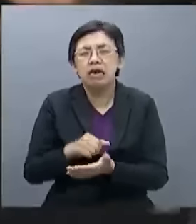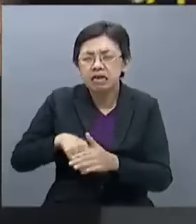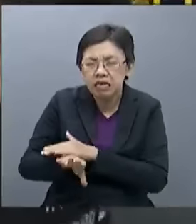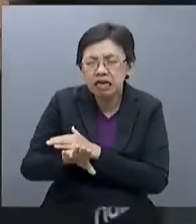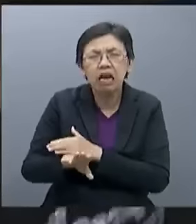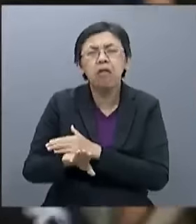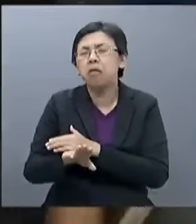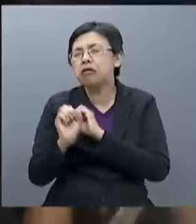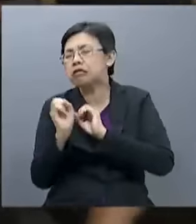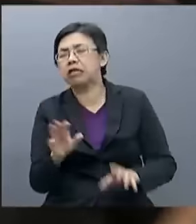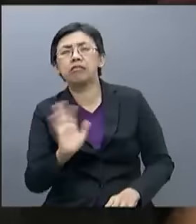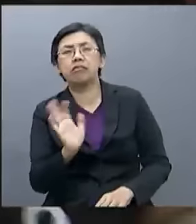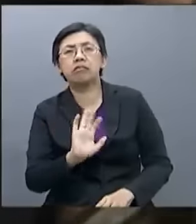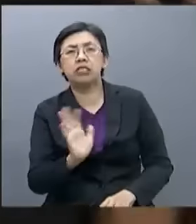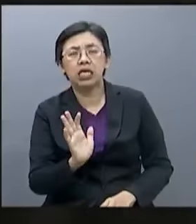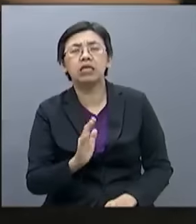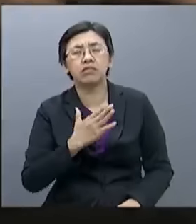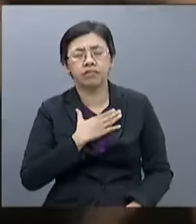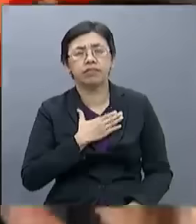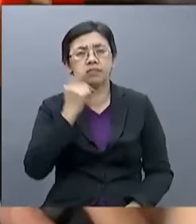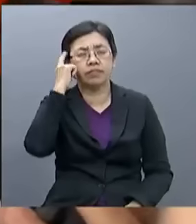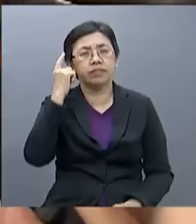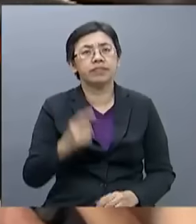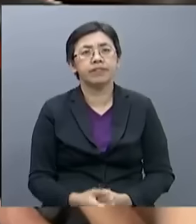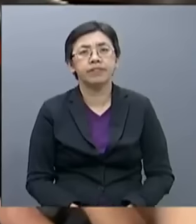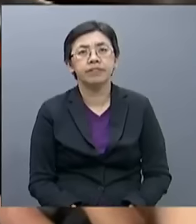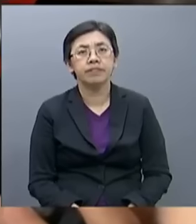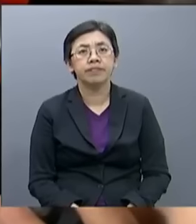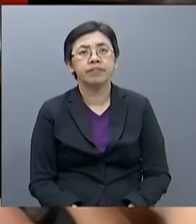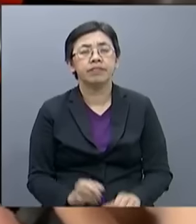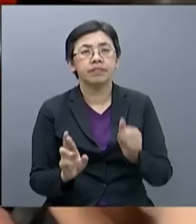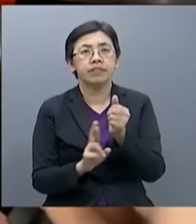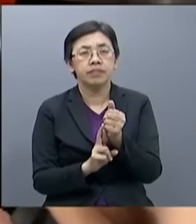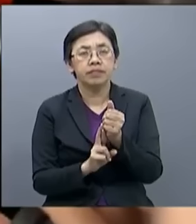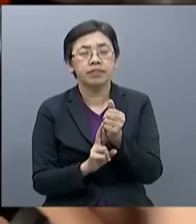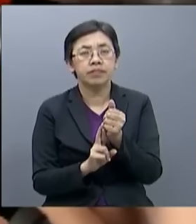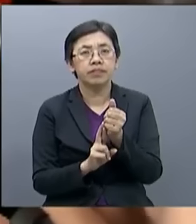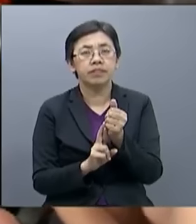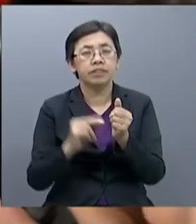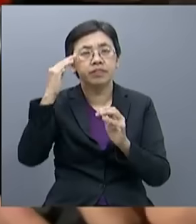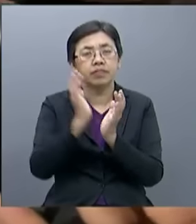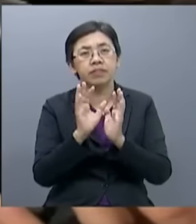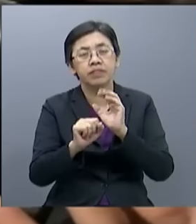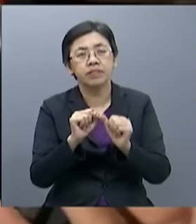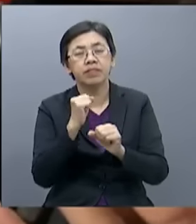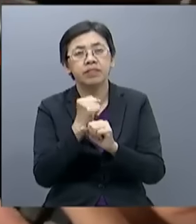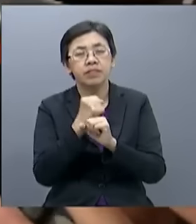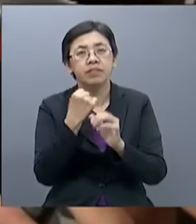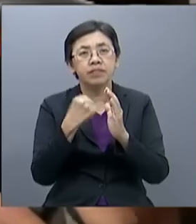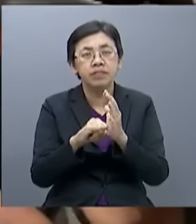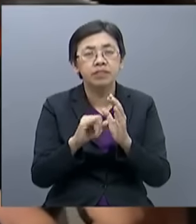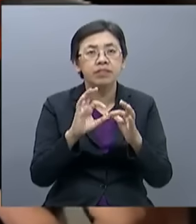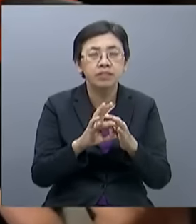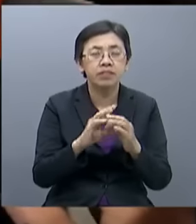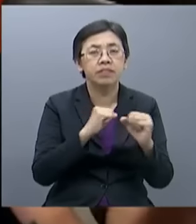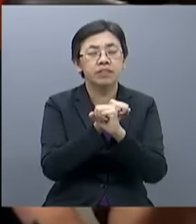ใครไปไหนอยากเห็นความตั้งใจครับ รองผู้กำกับการ1กองบังคับการปราบปรามการกระทำความผิดเกี่ยวกับการคุ้